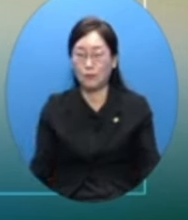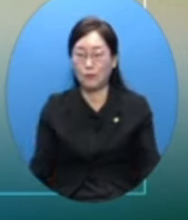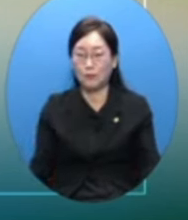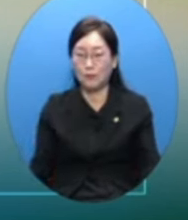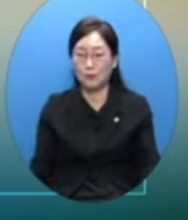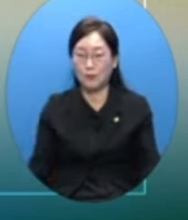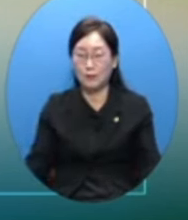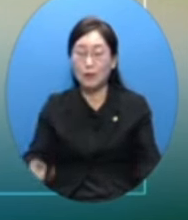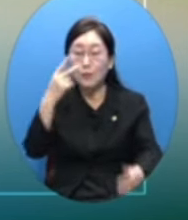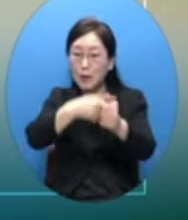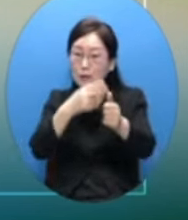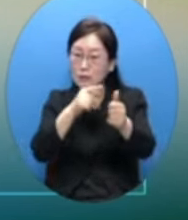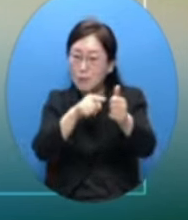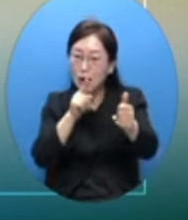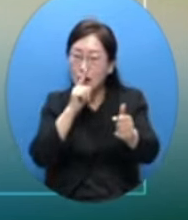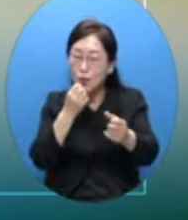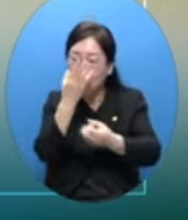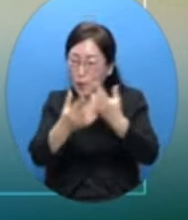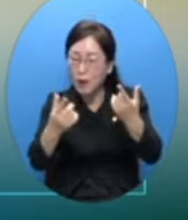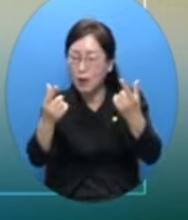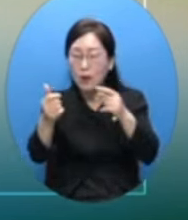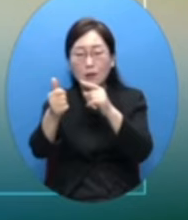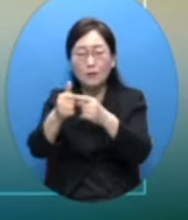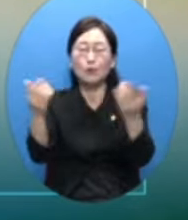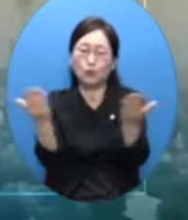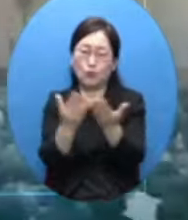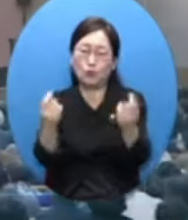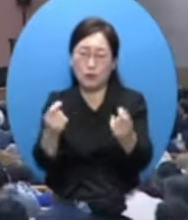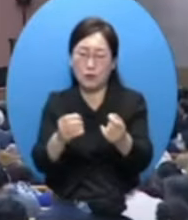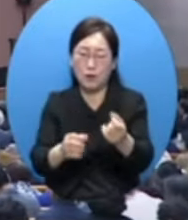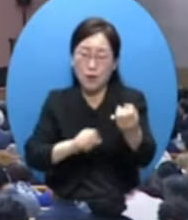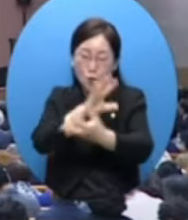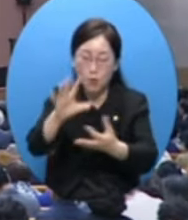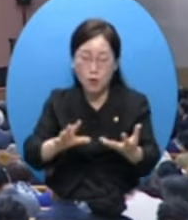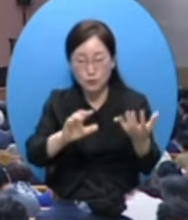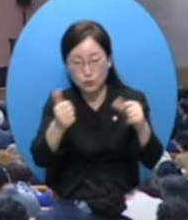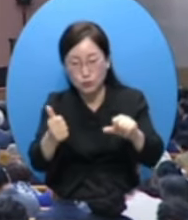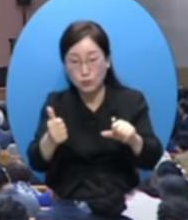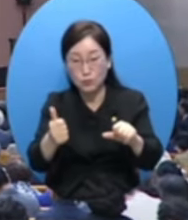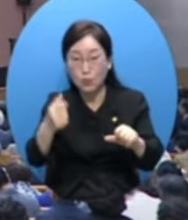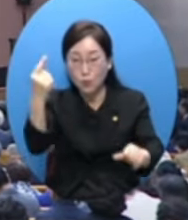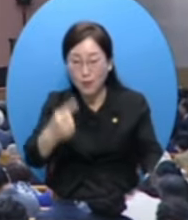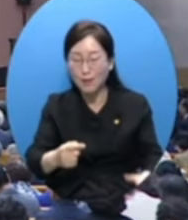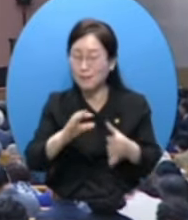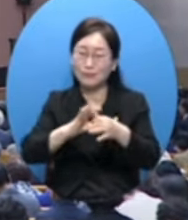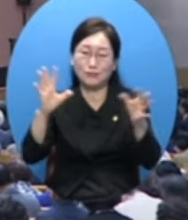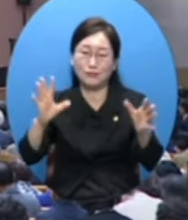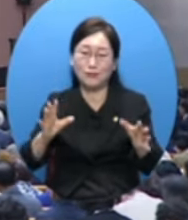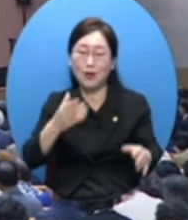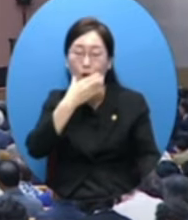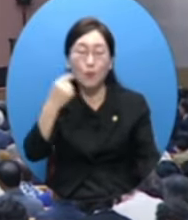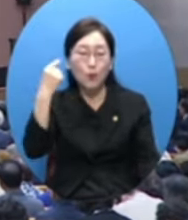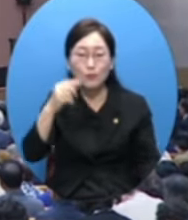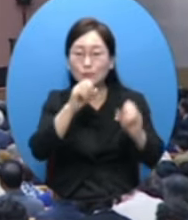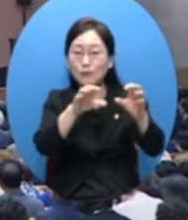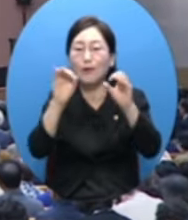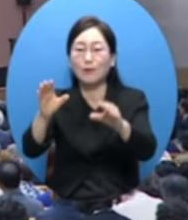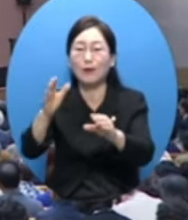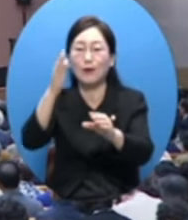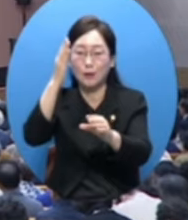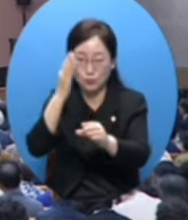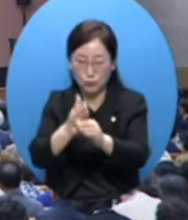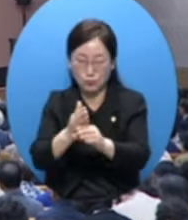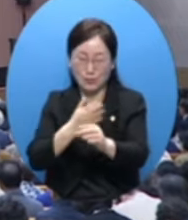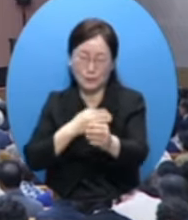한 사도 바울의 고백과 같이 그는 환난과 죽음이 기다린다고 할지라도 복음 안에서 자기가 다할 길을